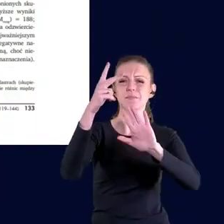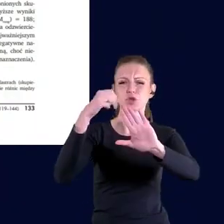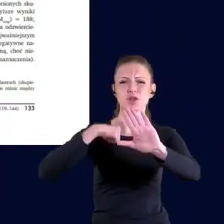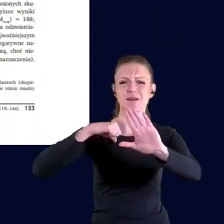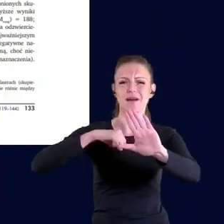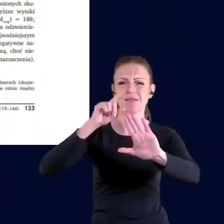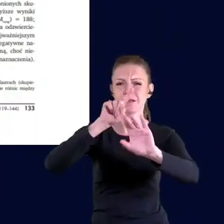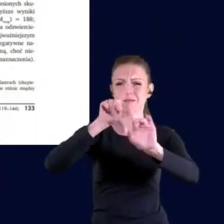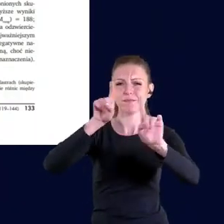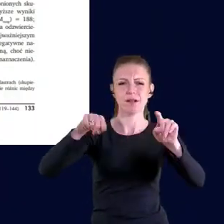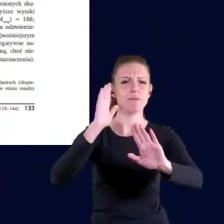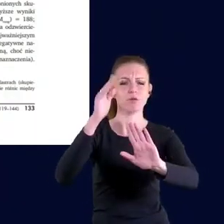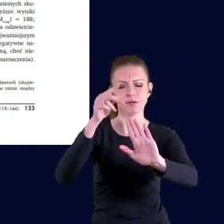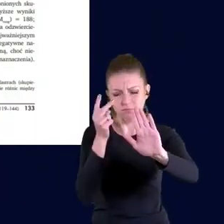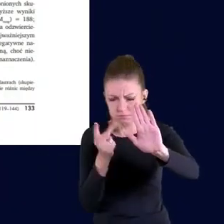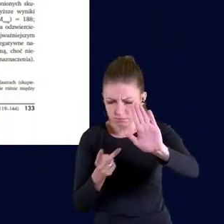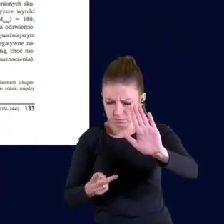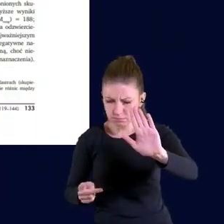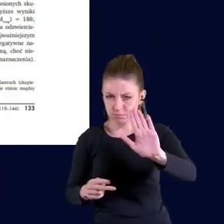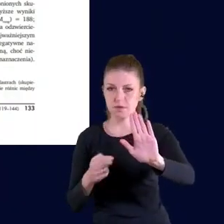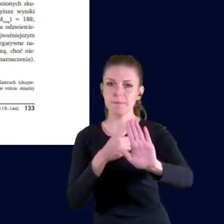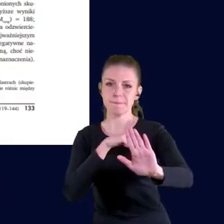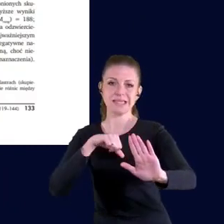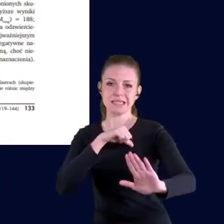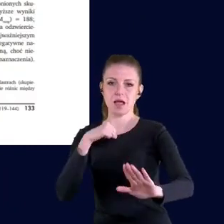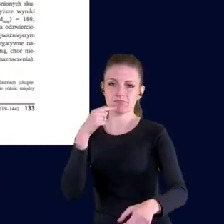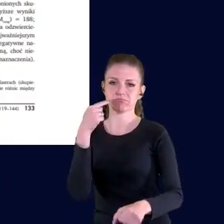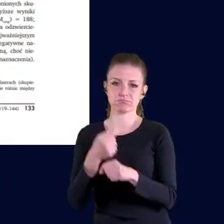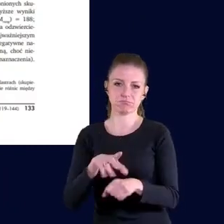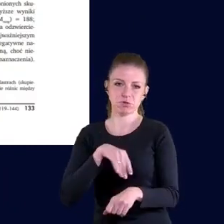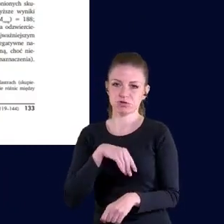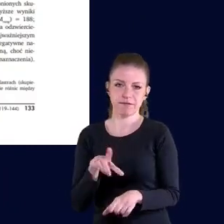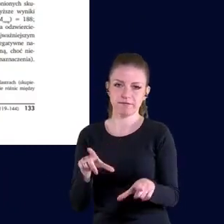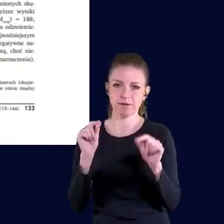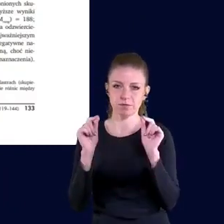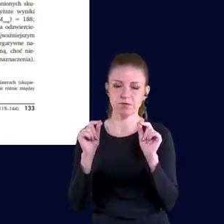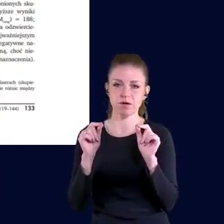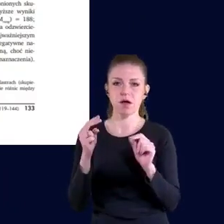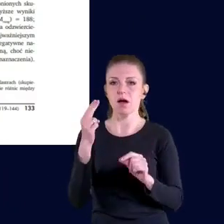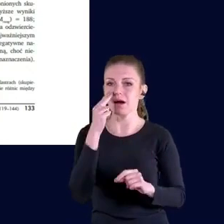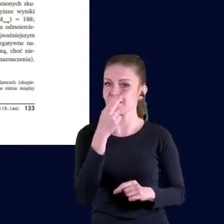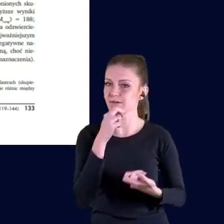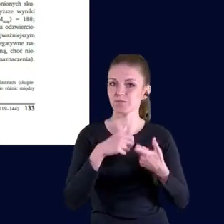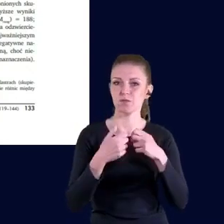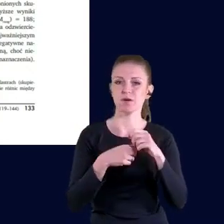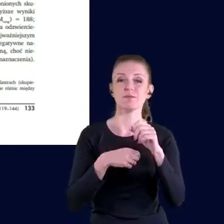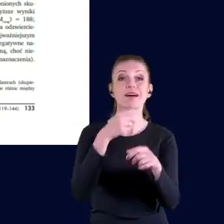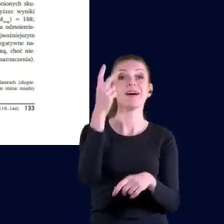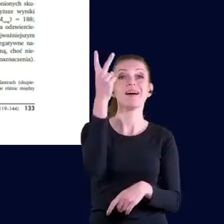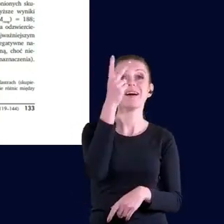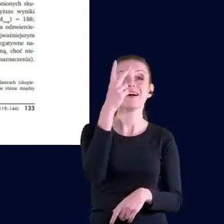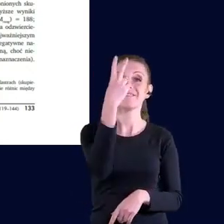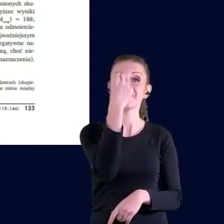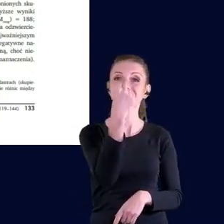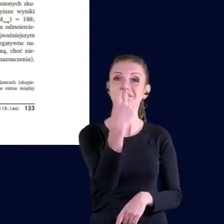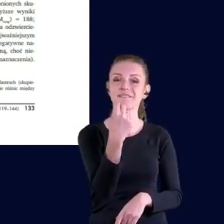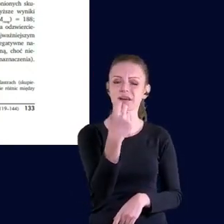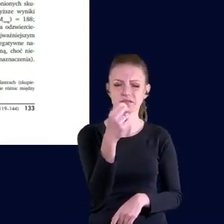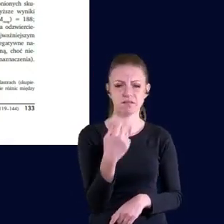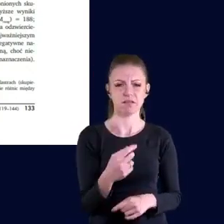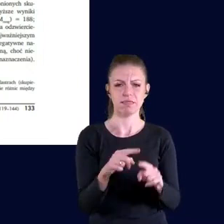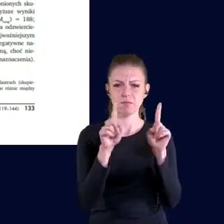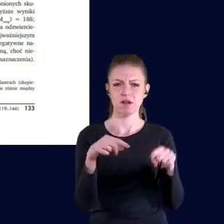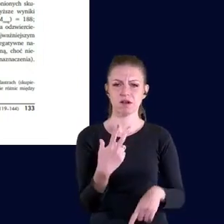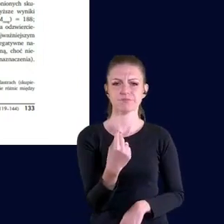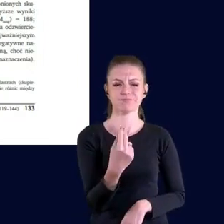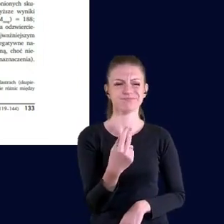przejść przez całą tę kawę ale żeby dotrzeć do tego tekstu którym będą znajduje